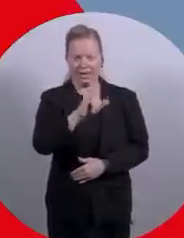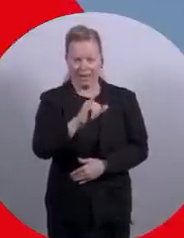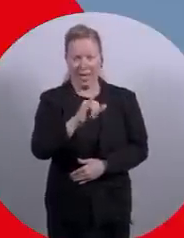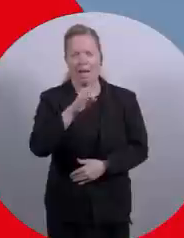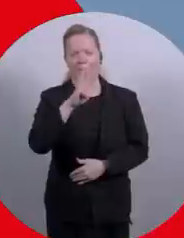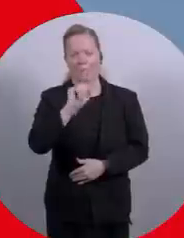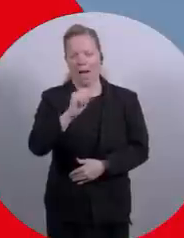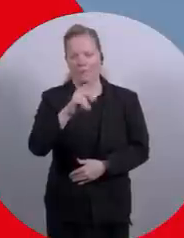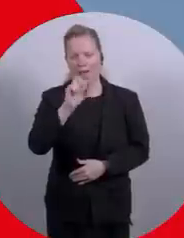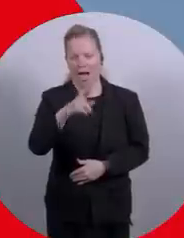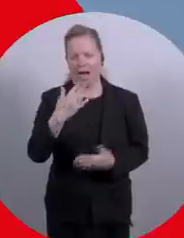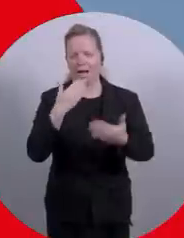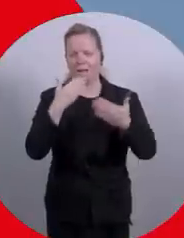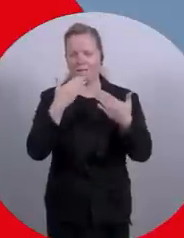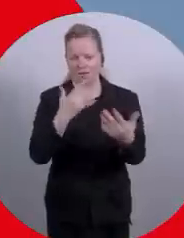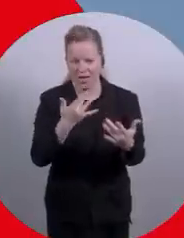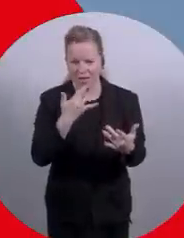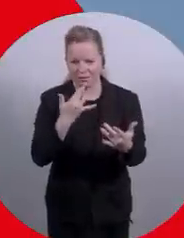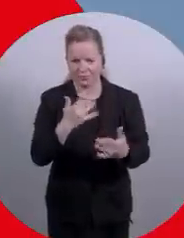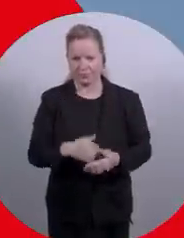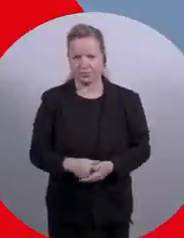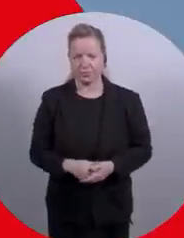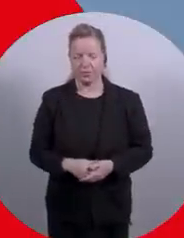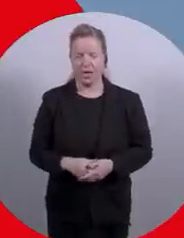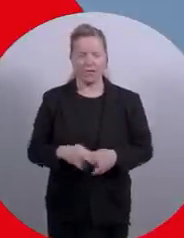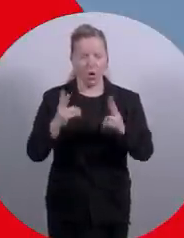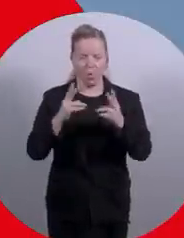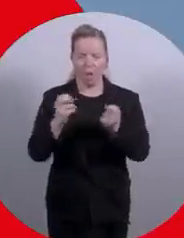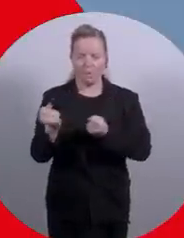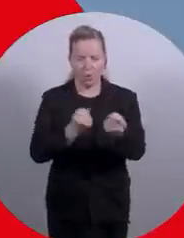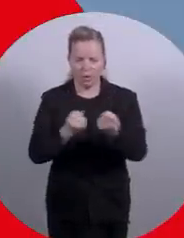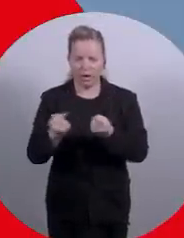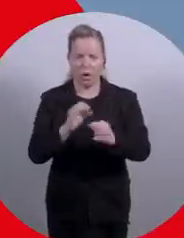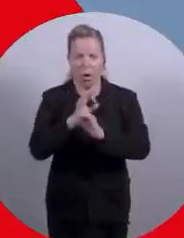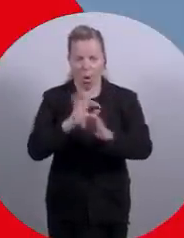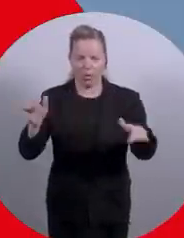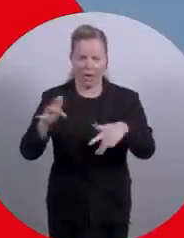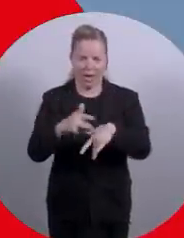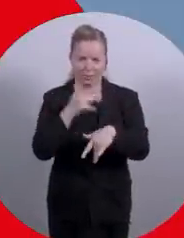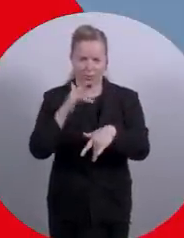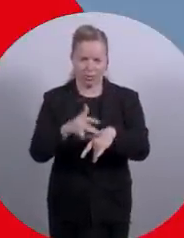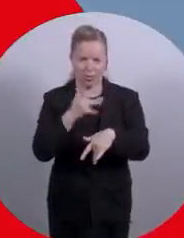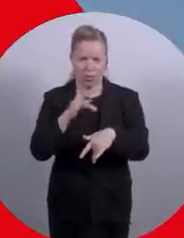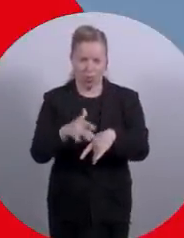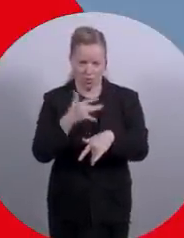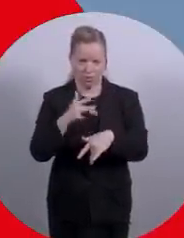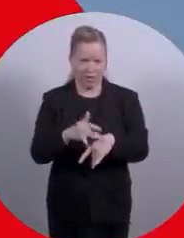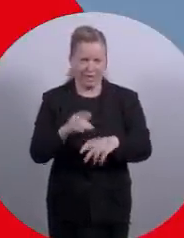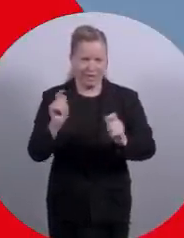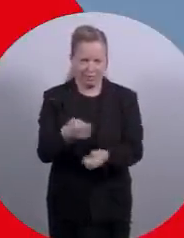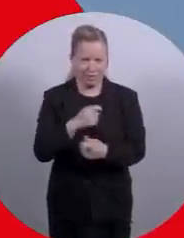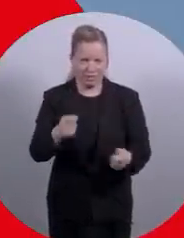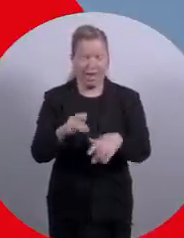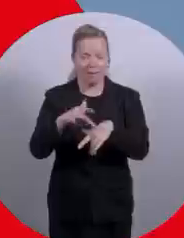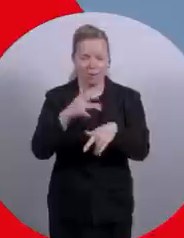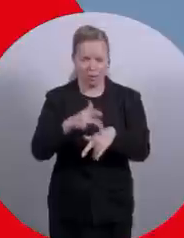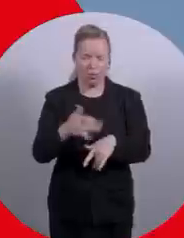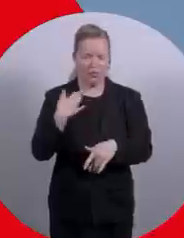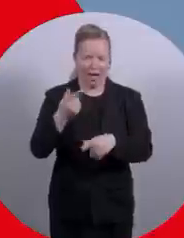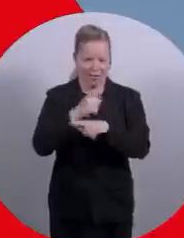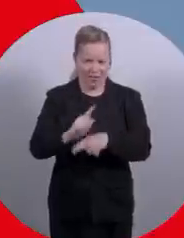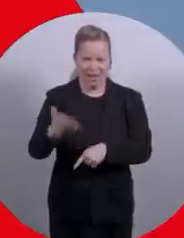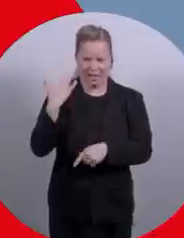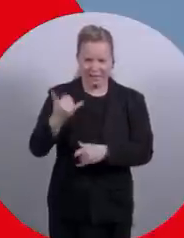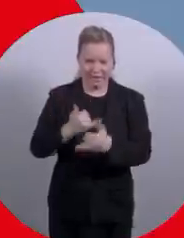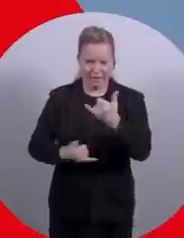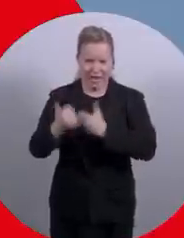sozusagen den Politik ohne Emotion gibt es nicht ich glaube sogar die Emotion hat uns gefehlt in den letzten Jahren als entscheiden wir